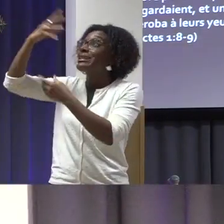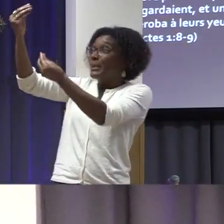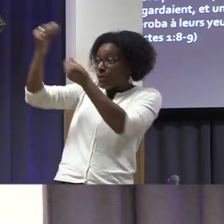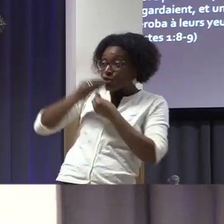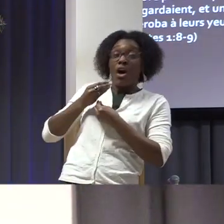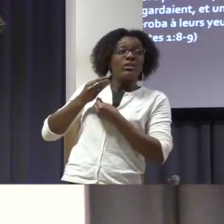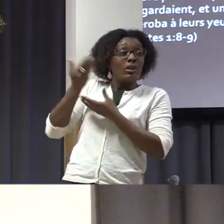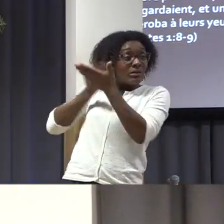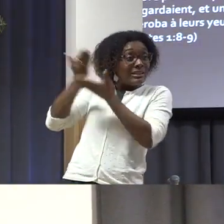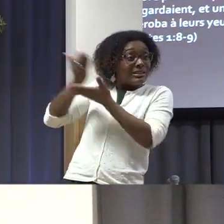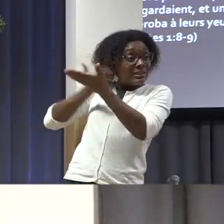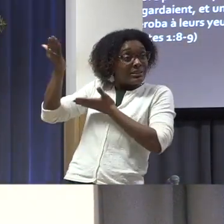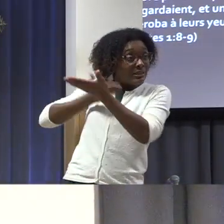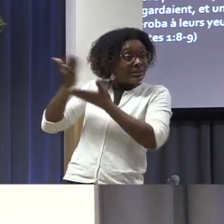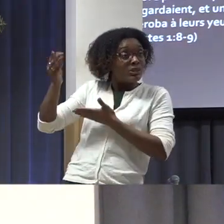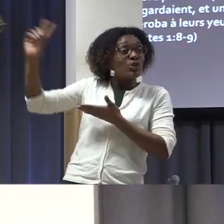dieu